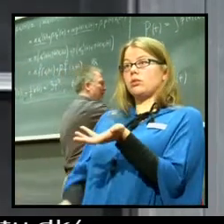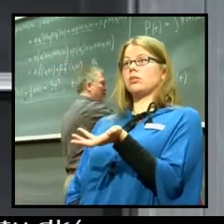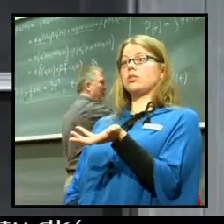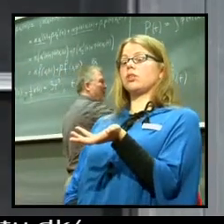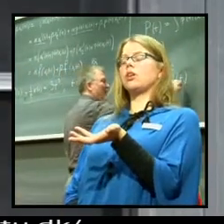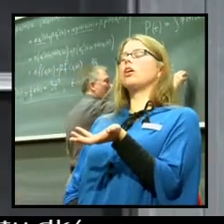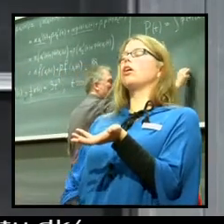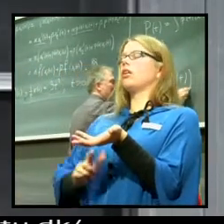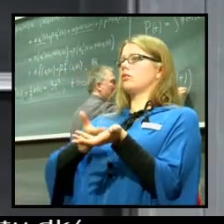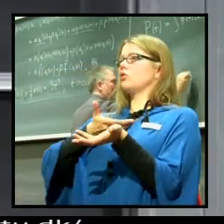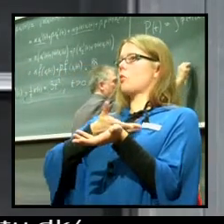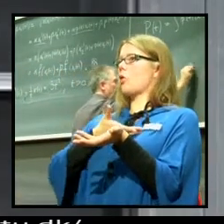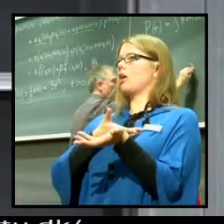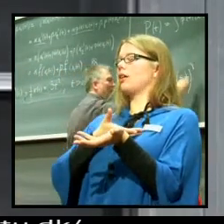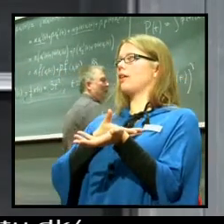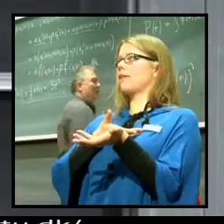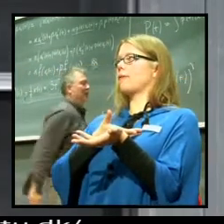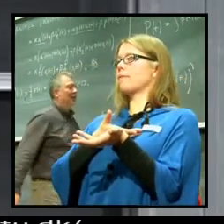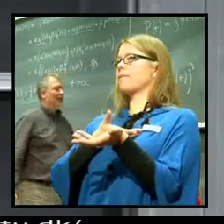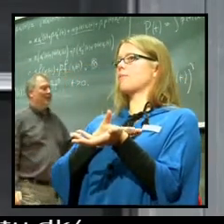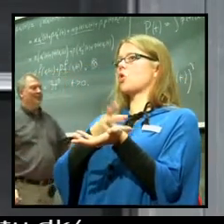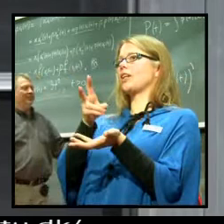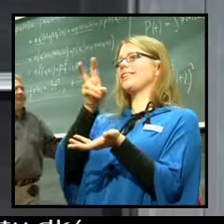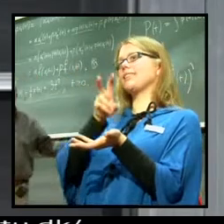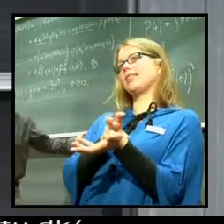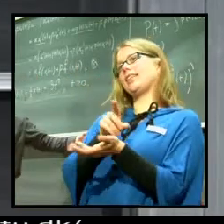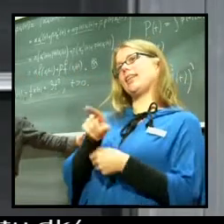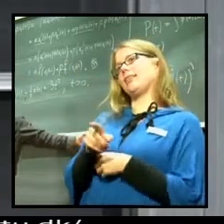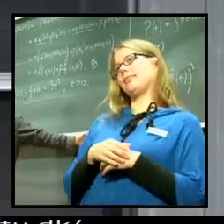Så lad mig prøve en gang at differentiere den.